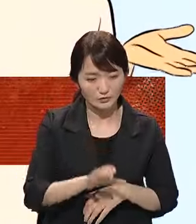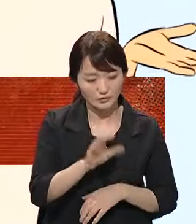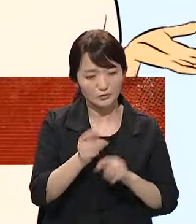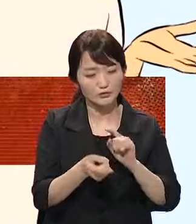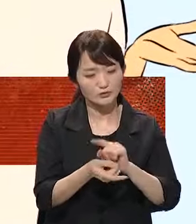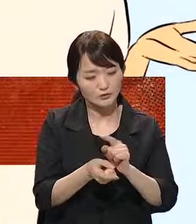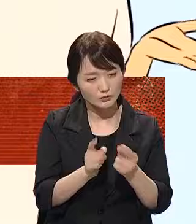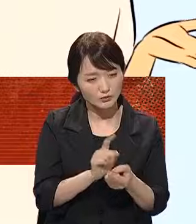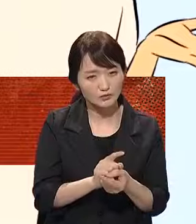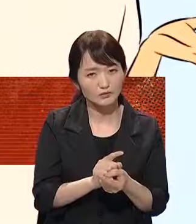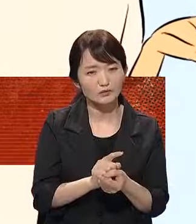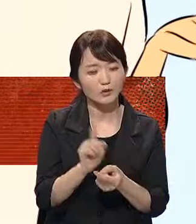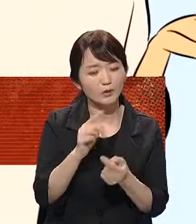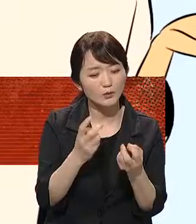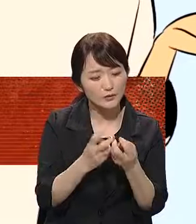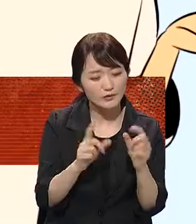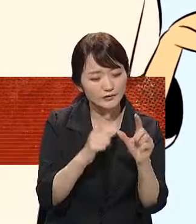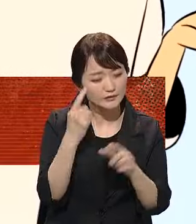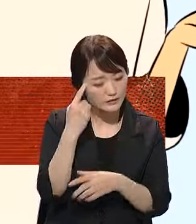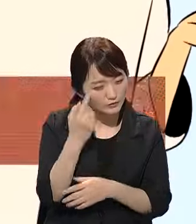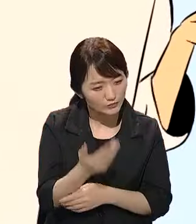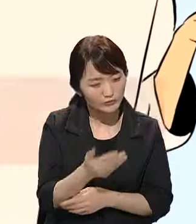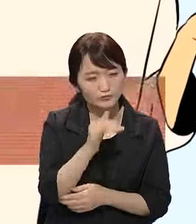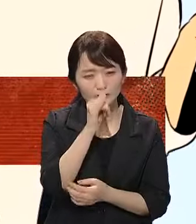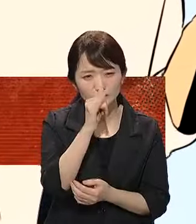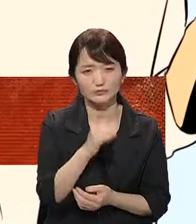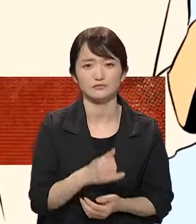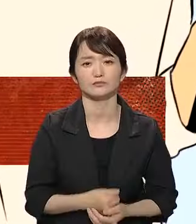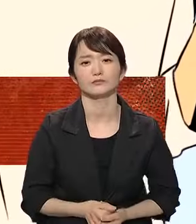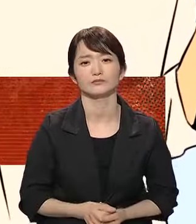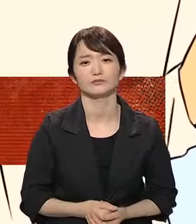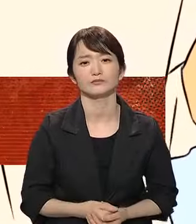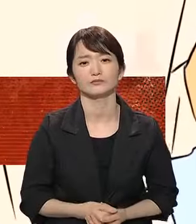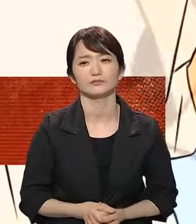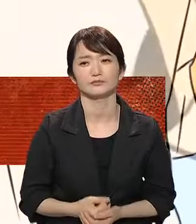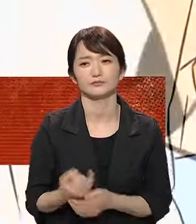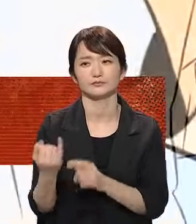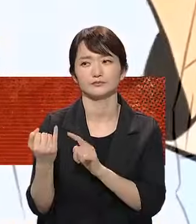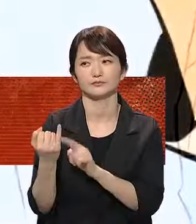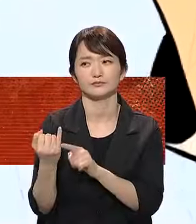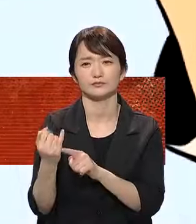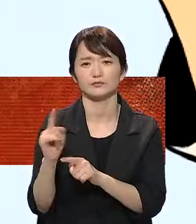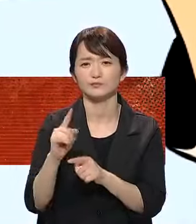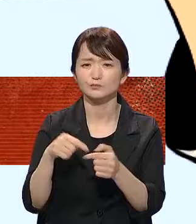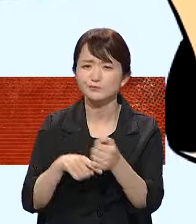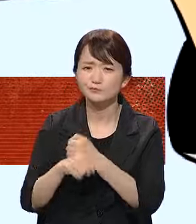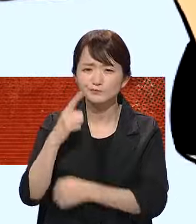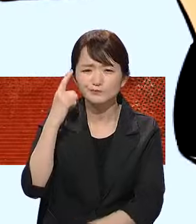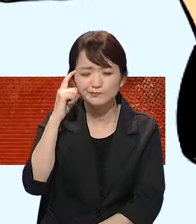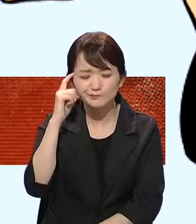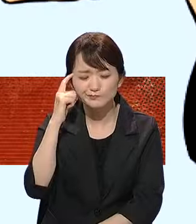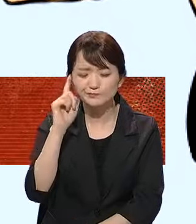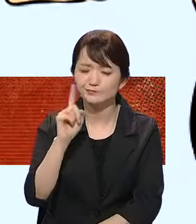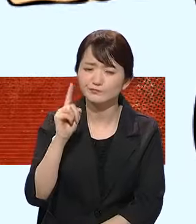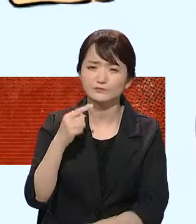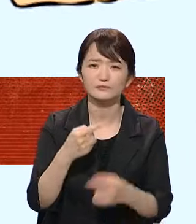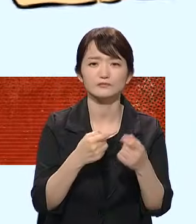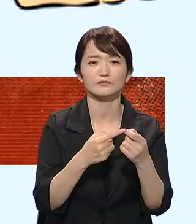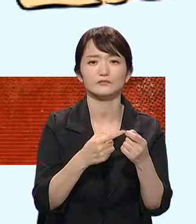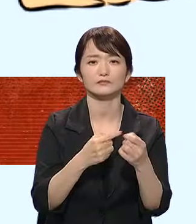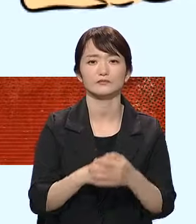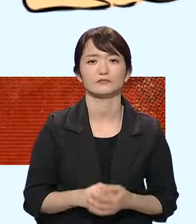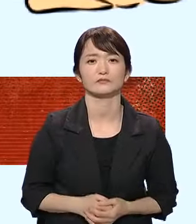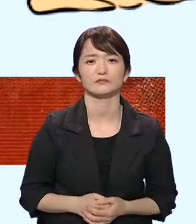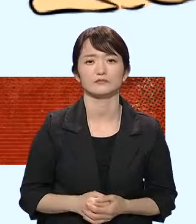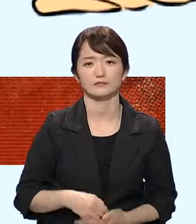무르면서 활발하게 이야기가 오가고 있었다고 하고요 사연자가 나름대로 이유를 생각해 봤다고 합니다 첫 번째는